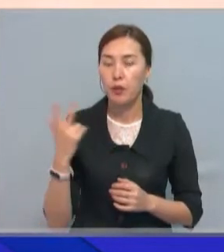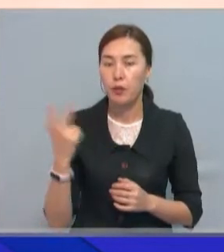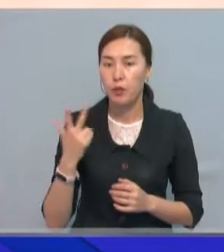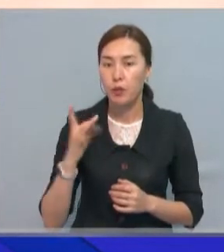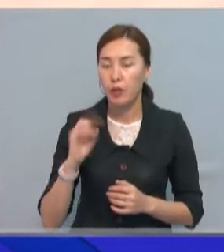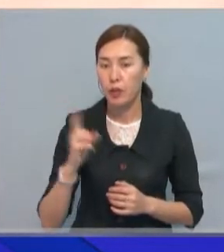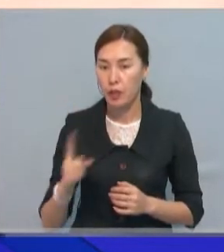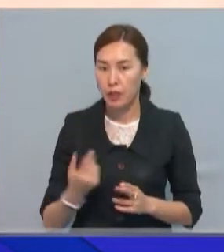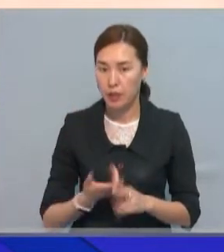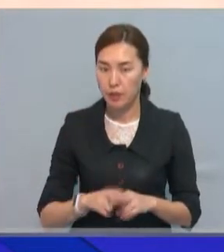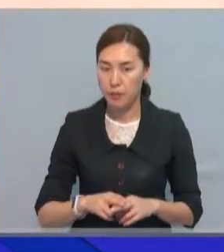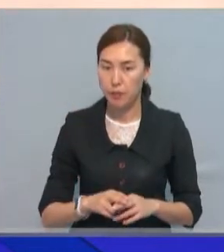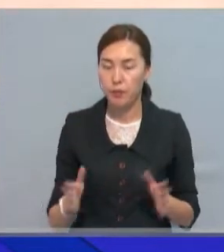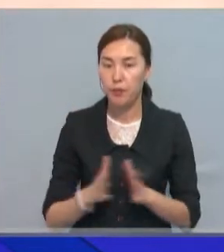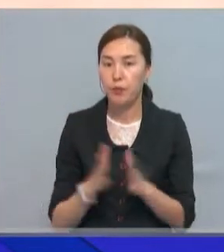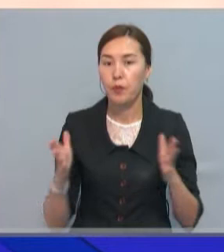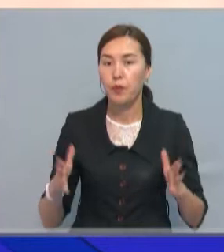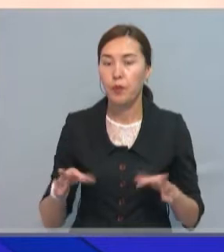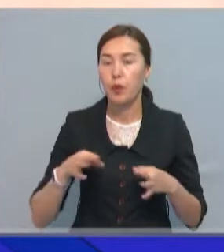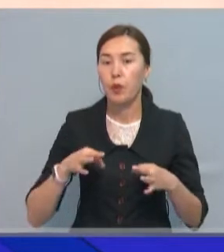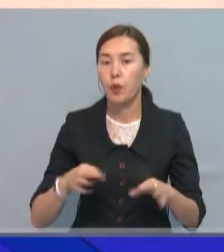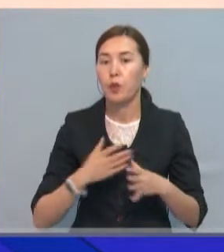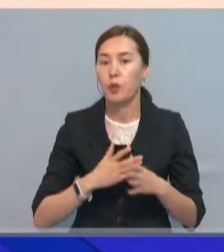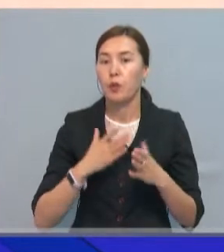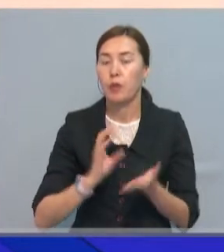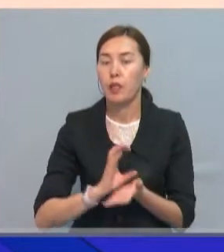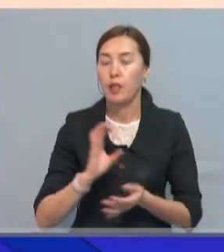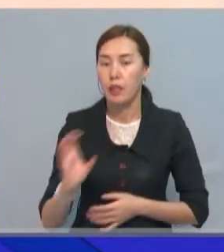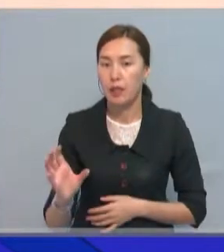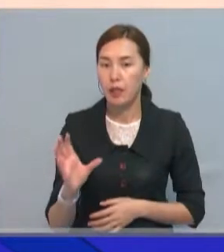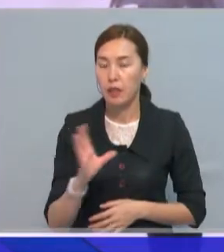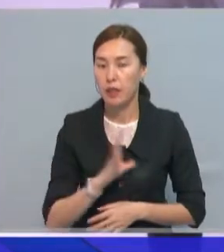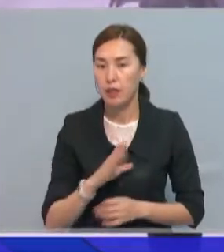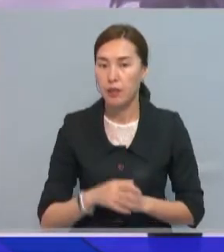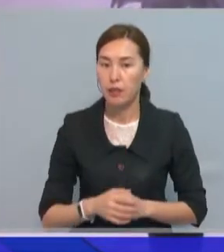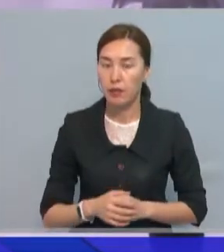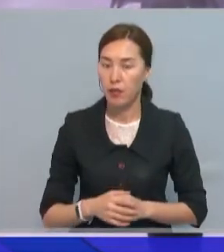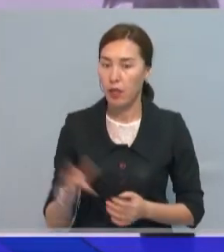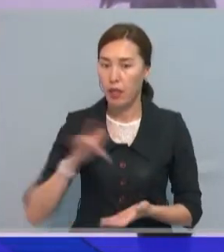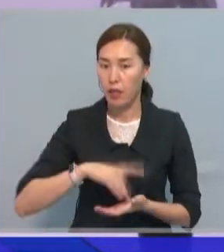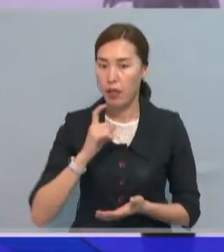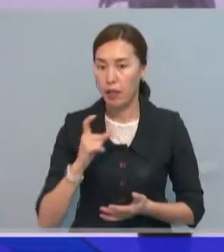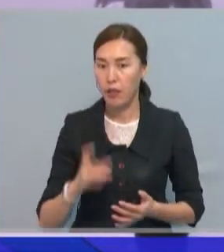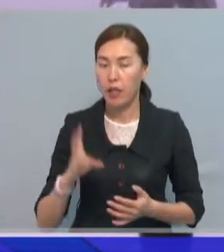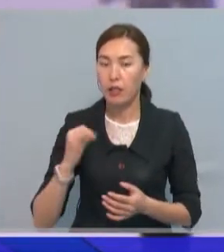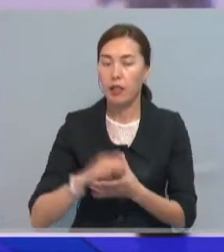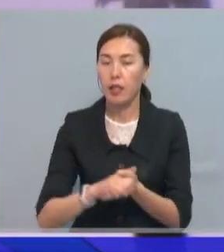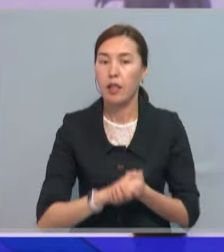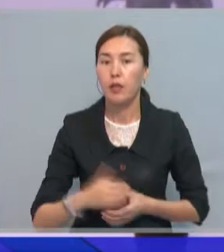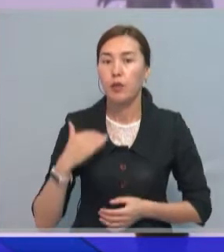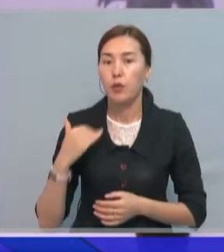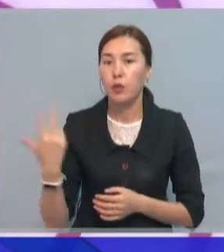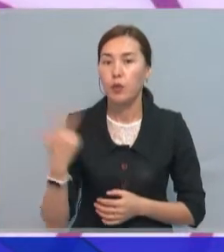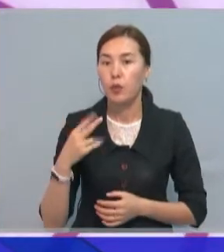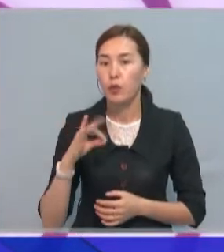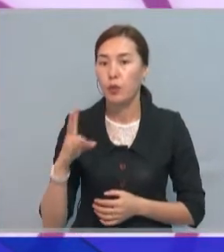үшінші осындай үлкен көмек көлігін жолға салып жатырмын. Қала тұрғындары мен этнос өкілдері тарапынан